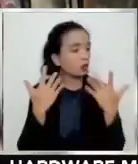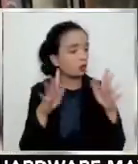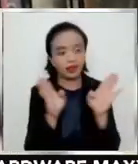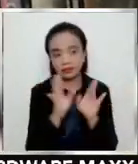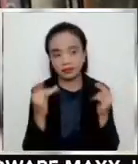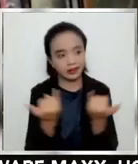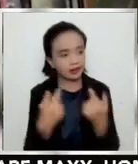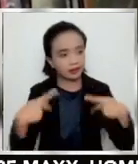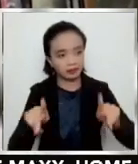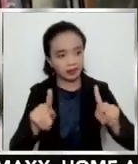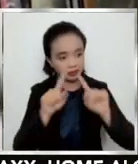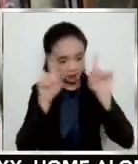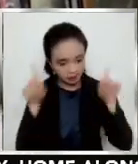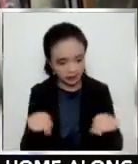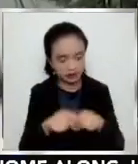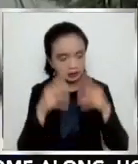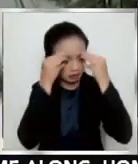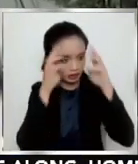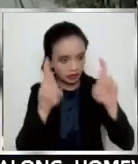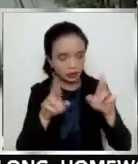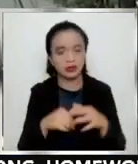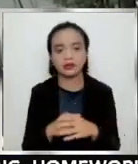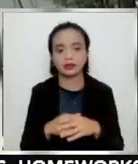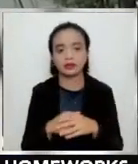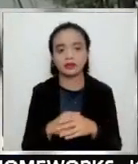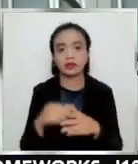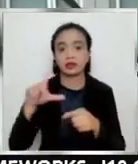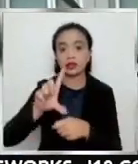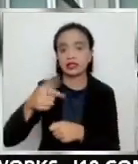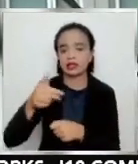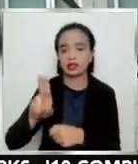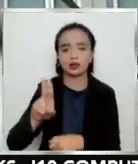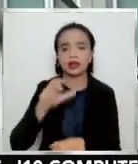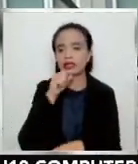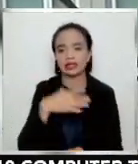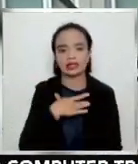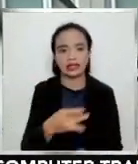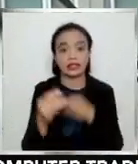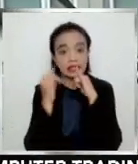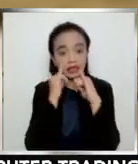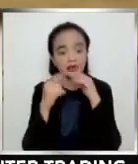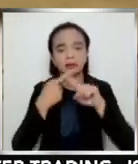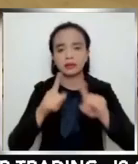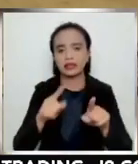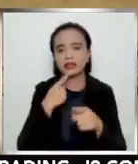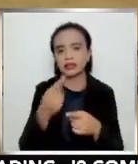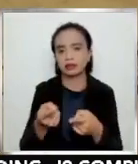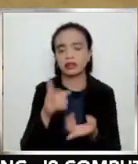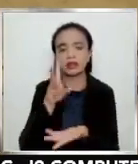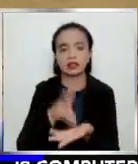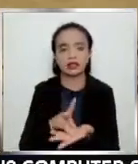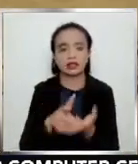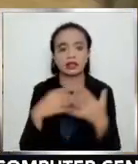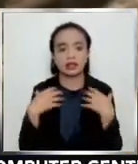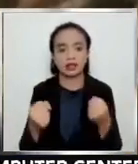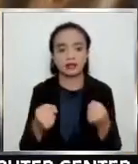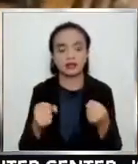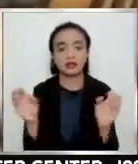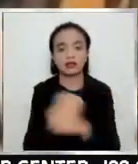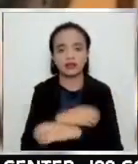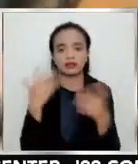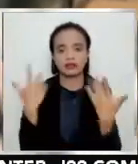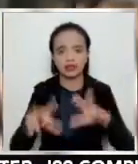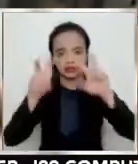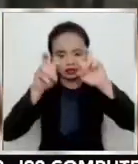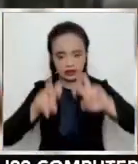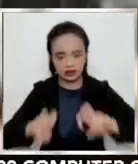permit. Tumangging humarap sa kamera ang lokal na pamahalaan ng Malabon. Pero ayon sa City Health Office, nag-inspeksyon na sila sa dump site, katuwang